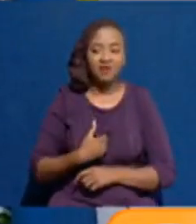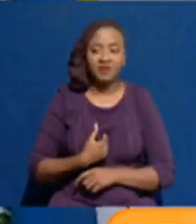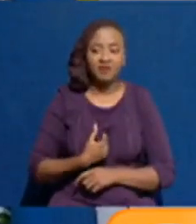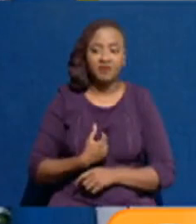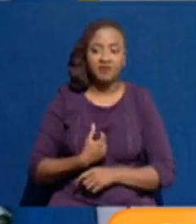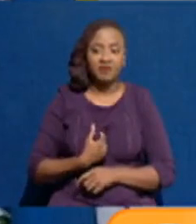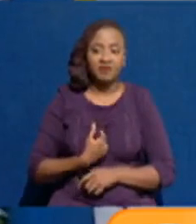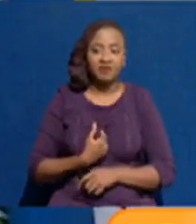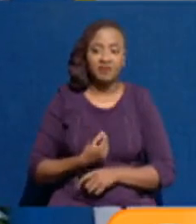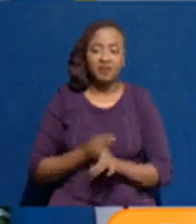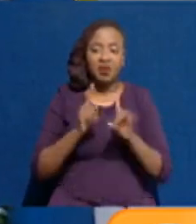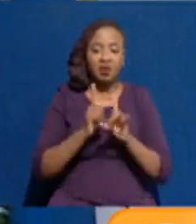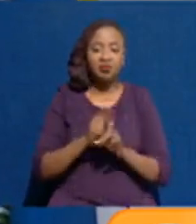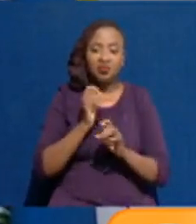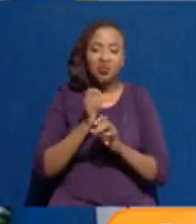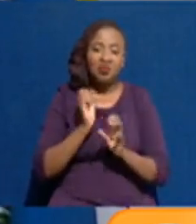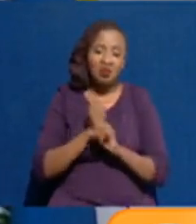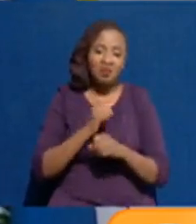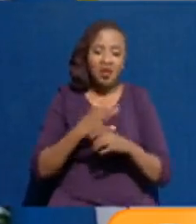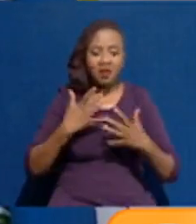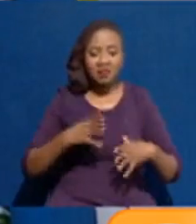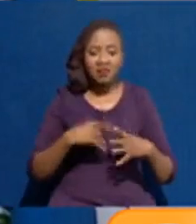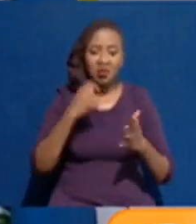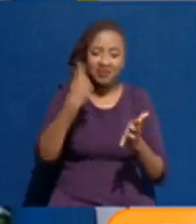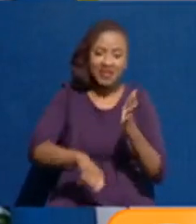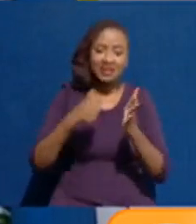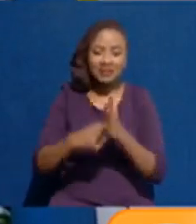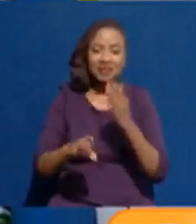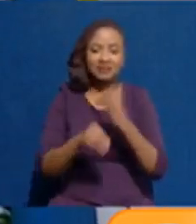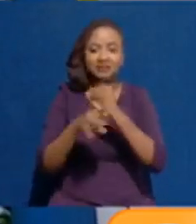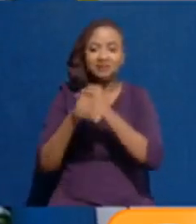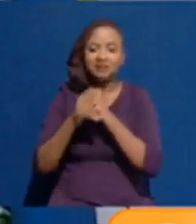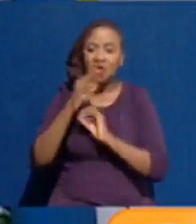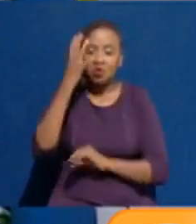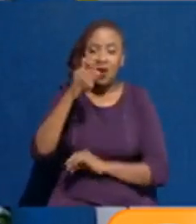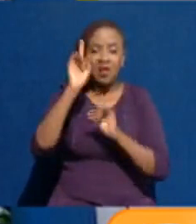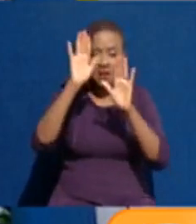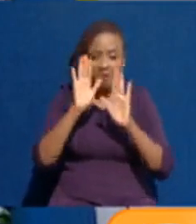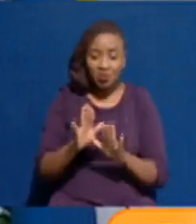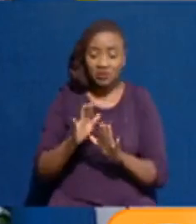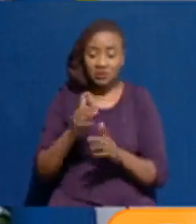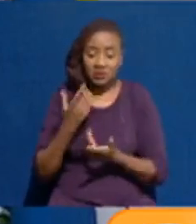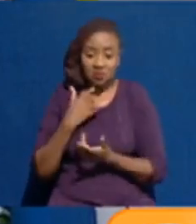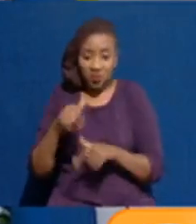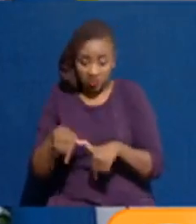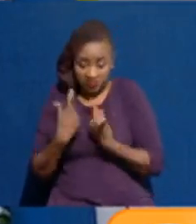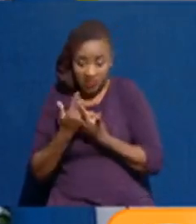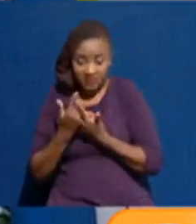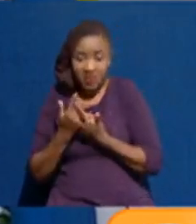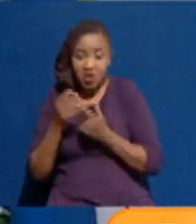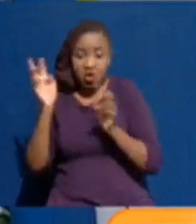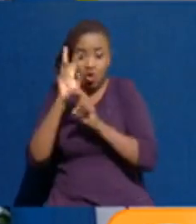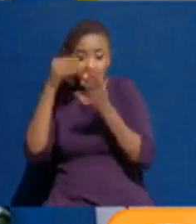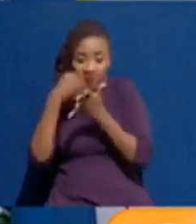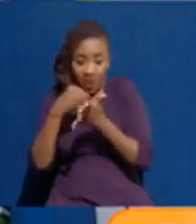imefanya serikali pengine ikaongeza kodi hapa kidogo tu, kwa sababu ni either wewe ujitafutie hela zako ama uchukue za mwingine